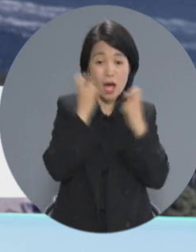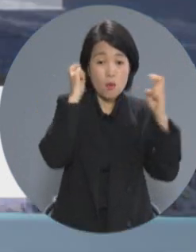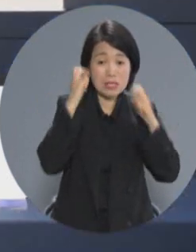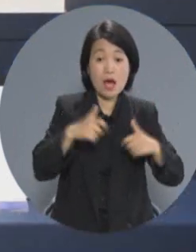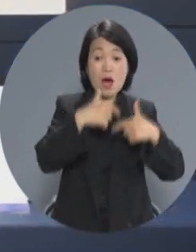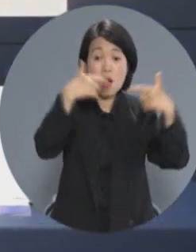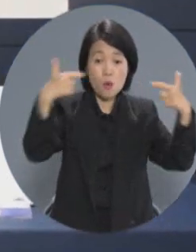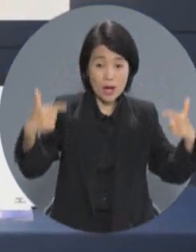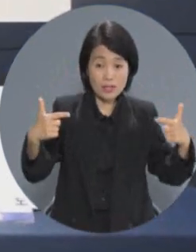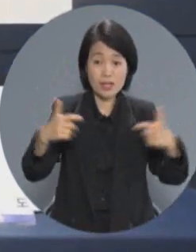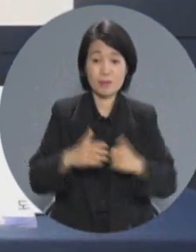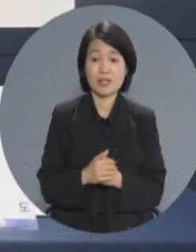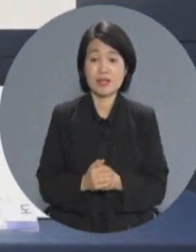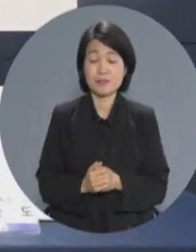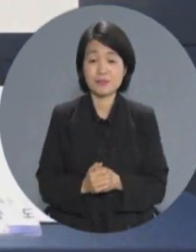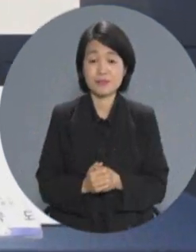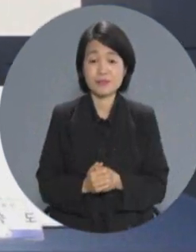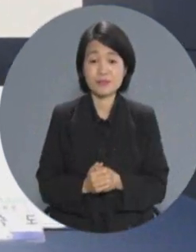부문까지 확대됩니다.